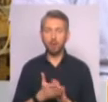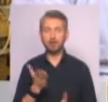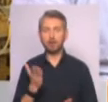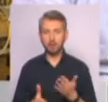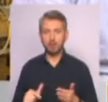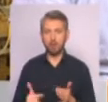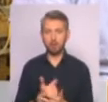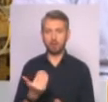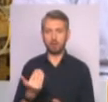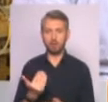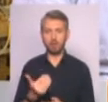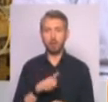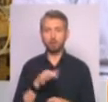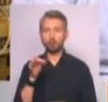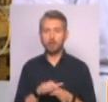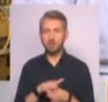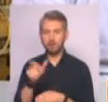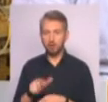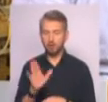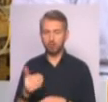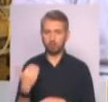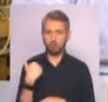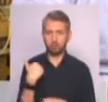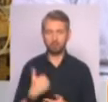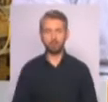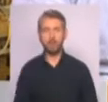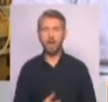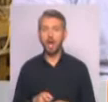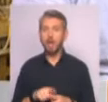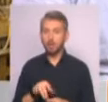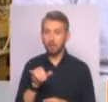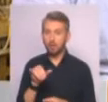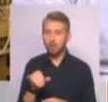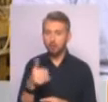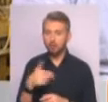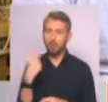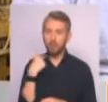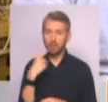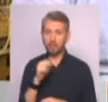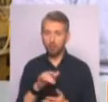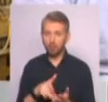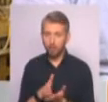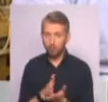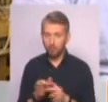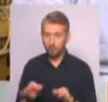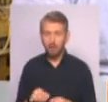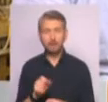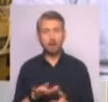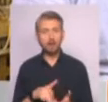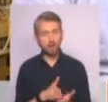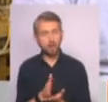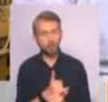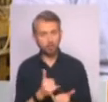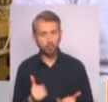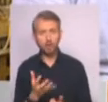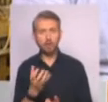вот судебный исполнитель будет наседать? А скажите, будь ласка, это у вас уже есть борги за коммунальные услуги, правильно? За коммунальные, да, услуги.